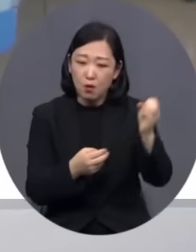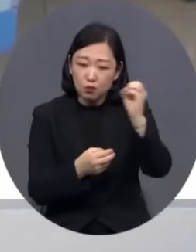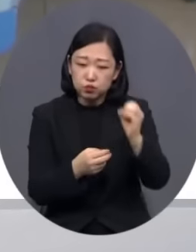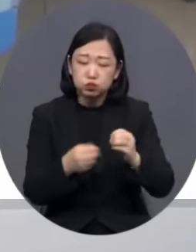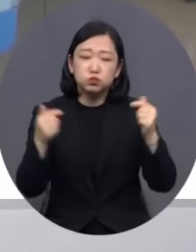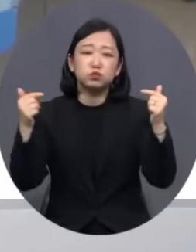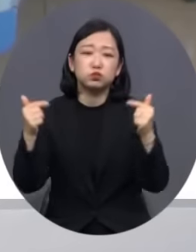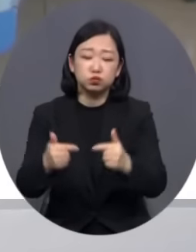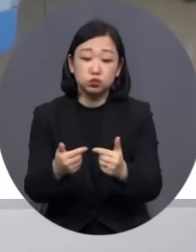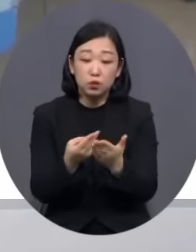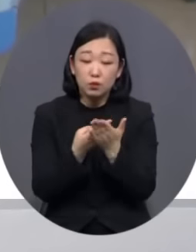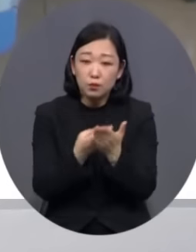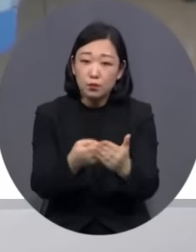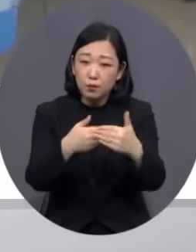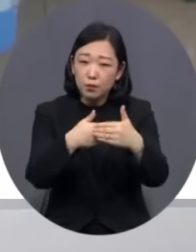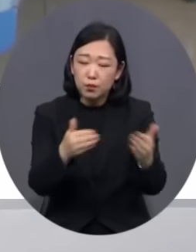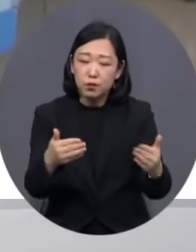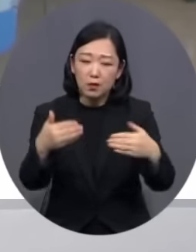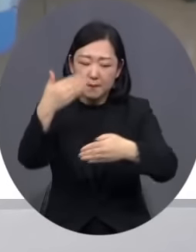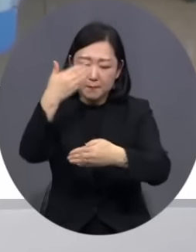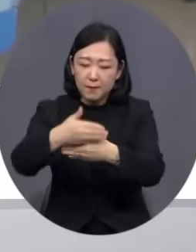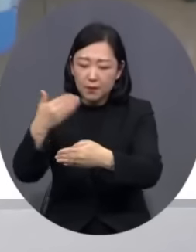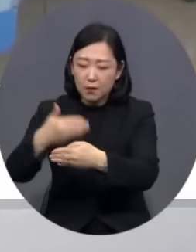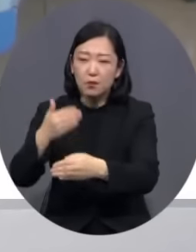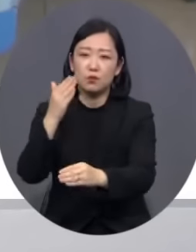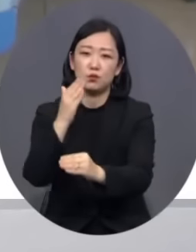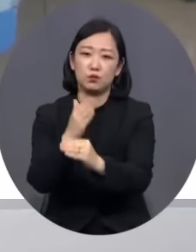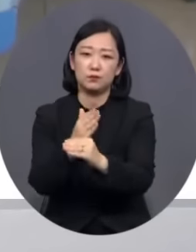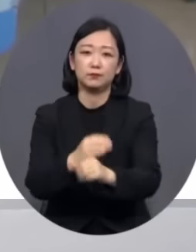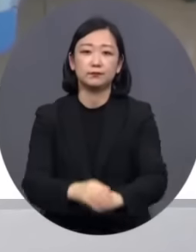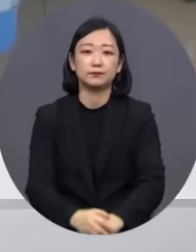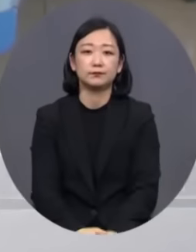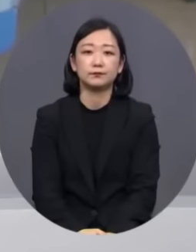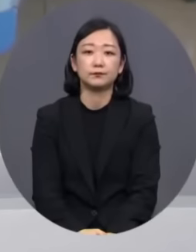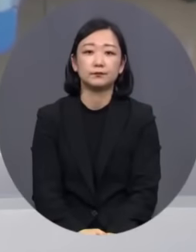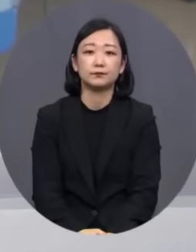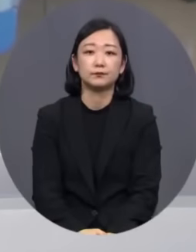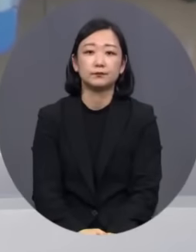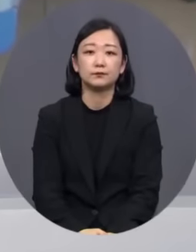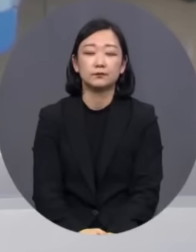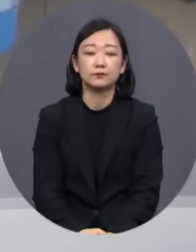줄면서 병동 폐쇄가 잇따르고 있습니다. 김항석 기자입니다.